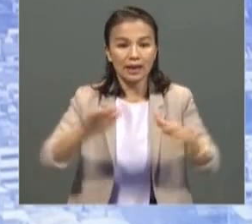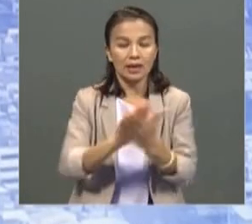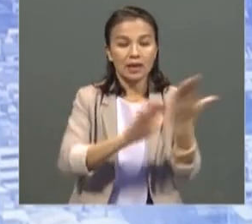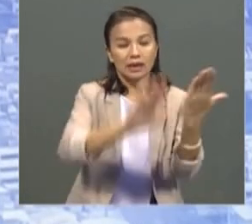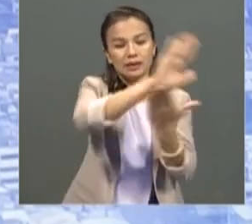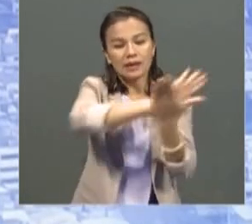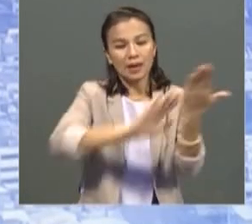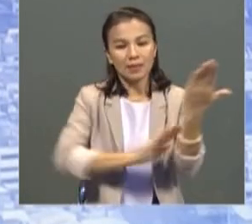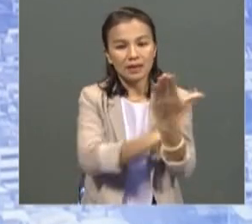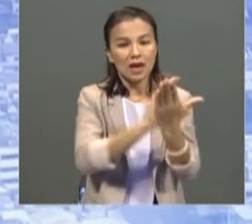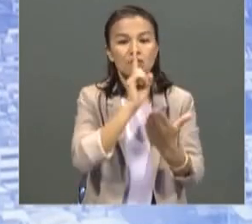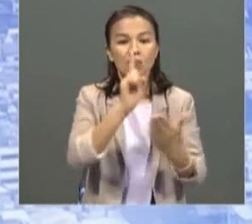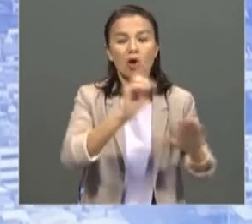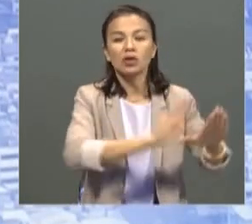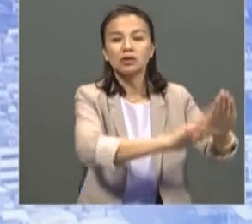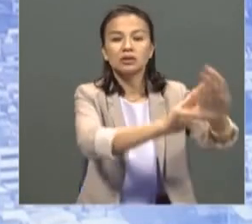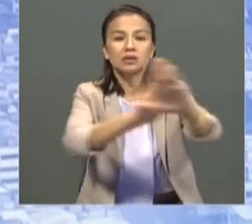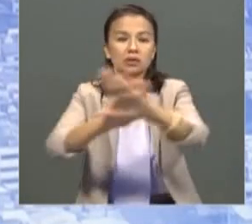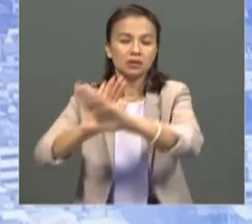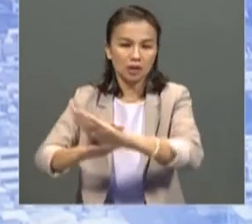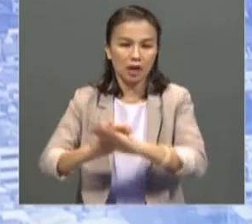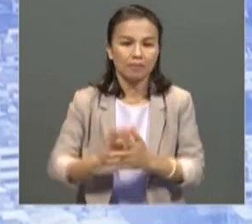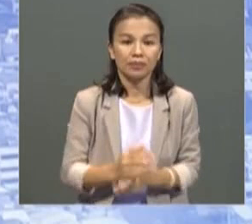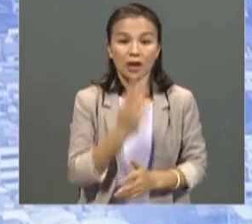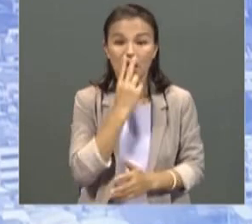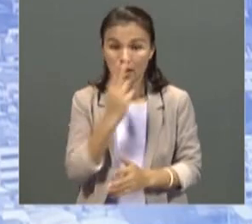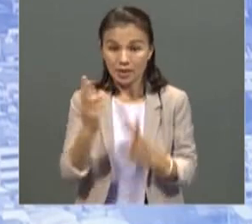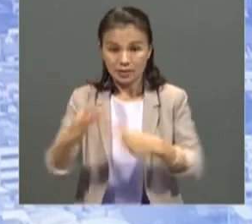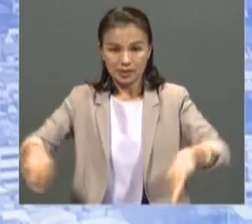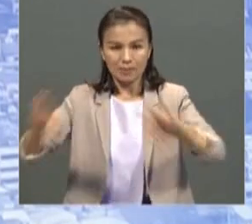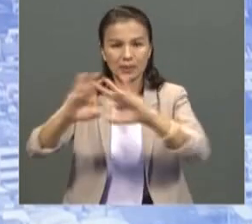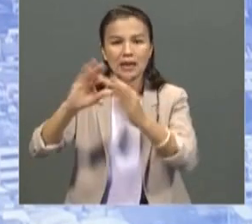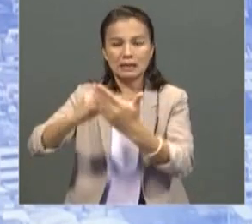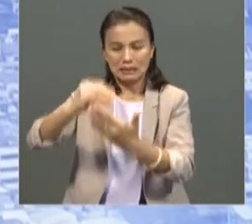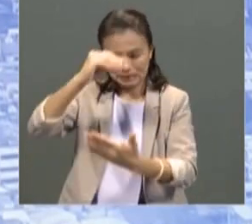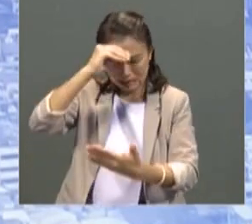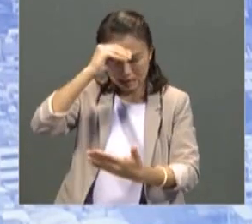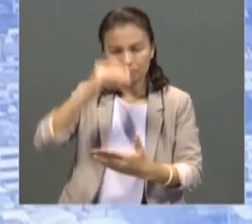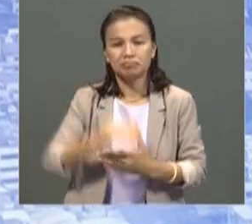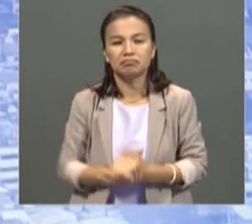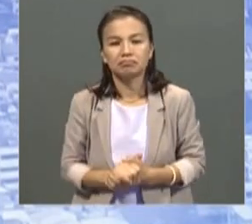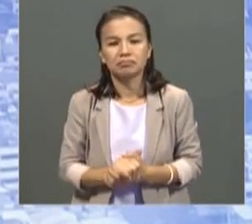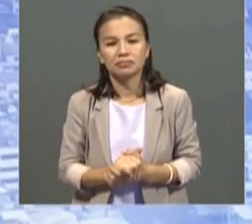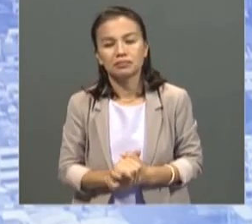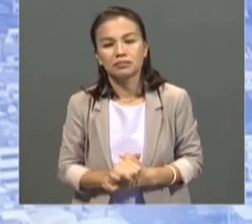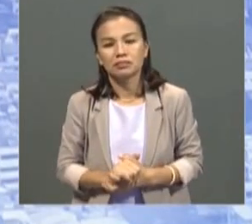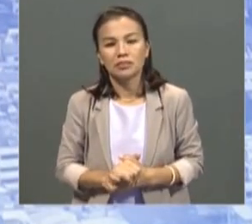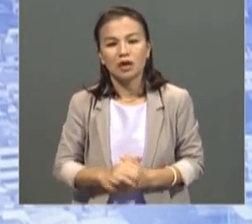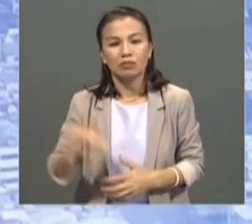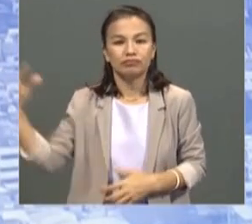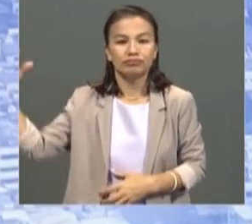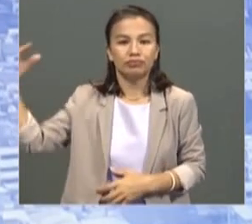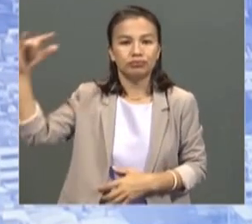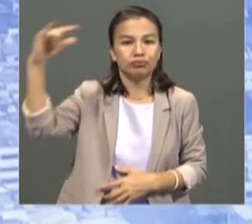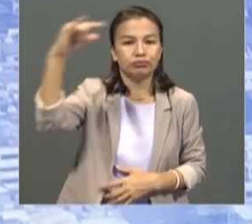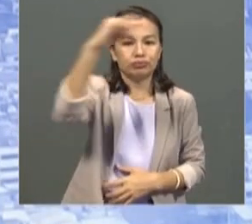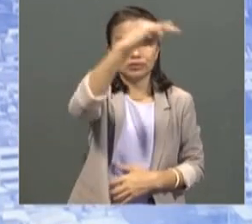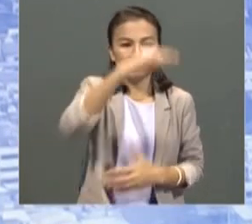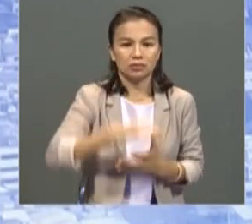များကြီးရှိပါတယ်ဟုတ်ကဲ့ဒါကြောင့်မလို့တော့